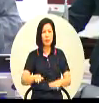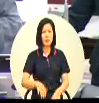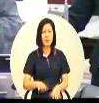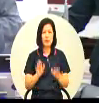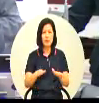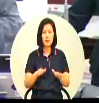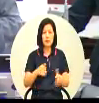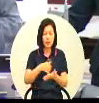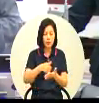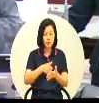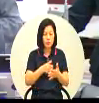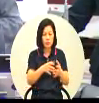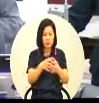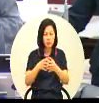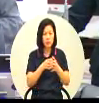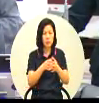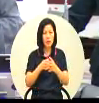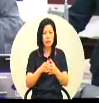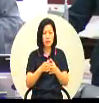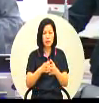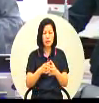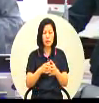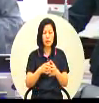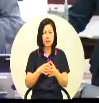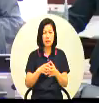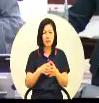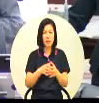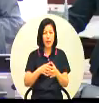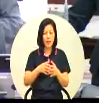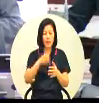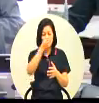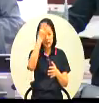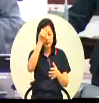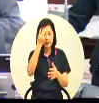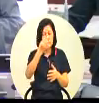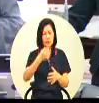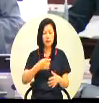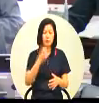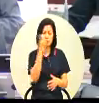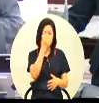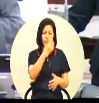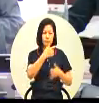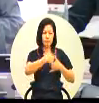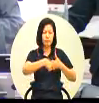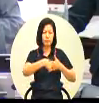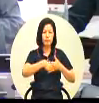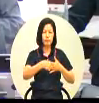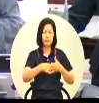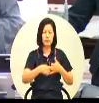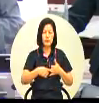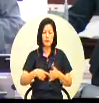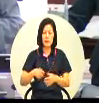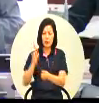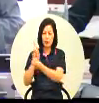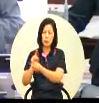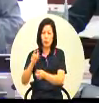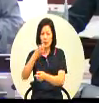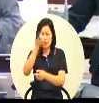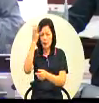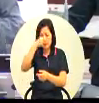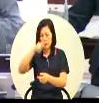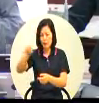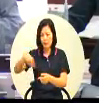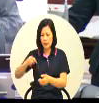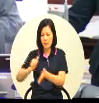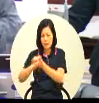在衍生的问题，很多弃养，就是少年人哪顾家己尔，结果啊。对市大人无尽着孝德